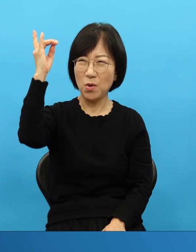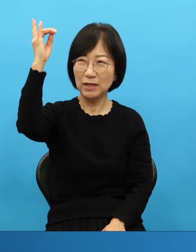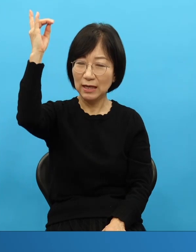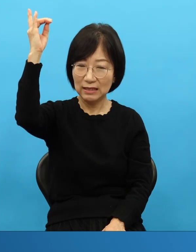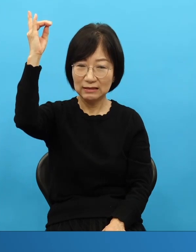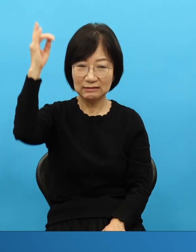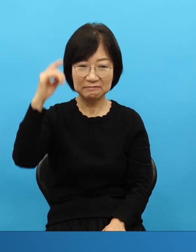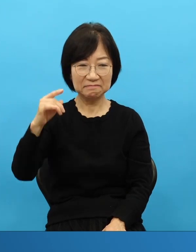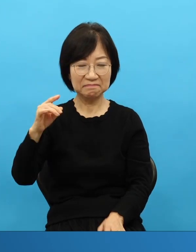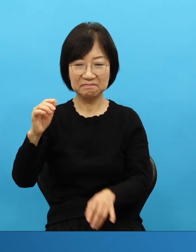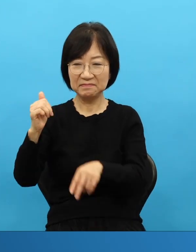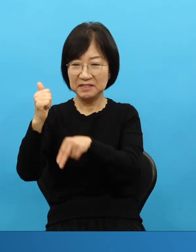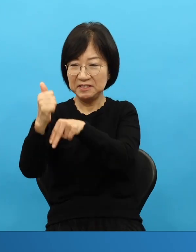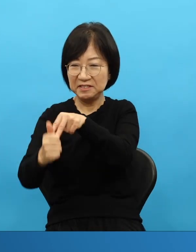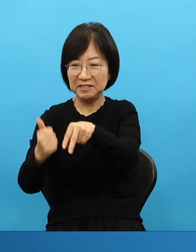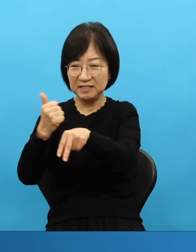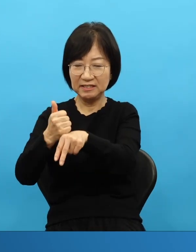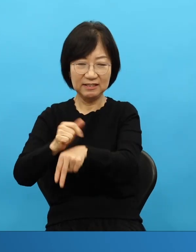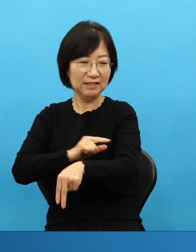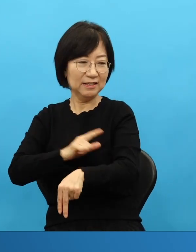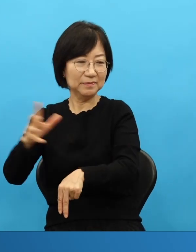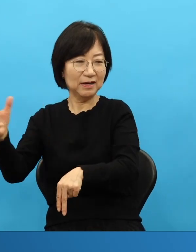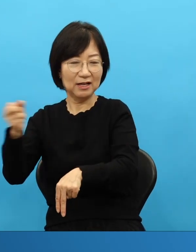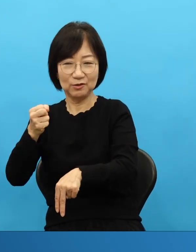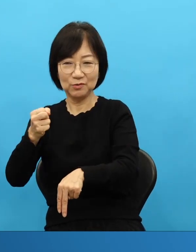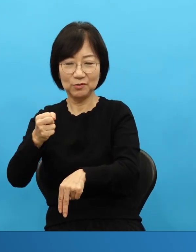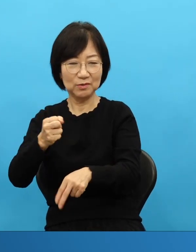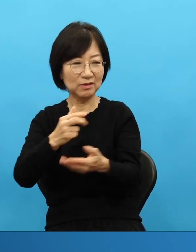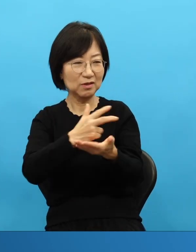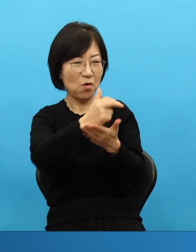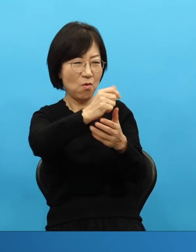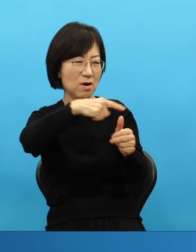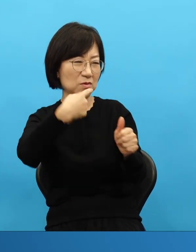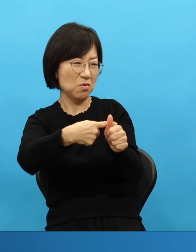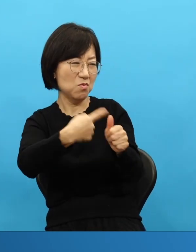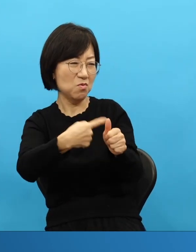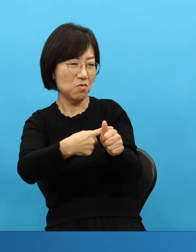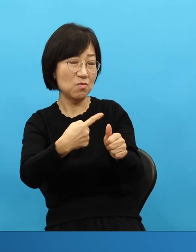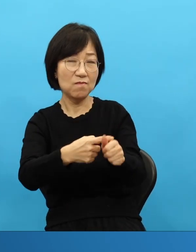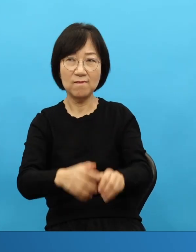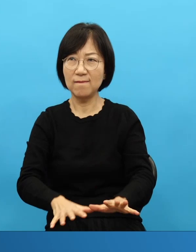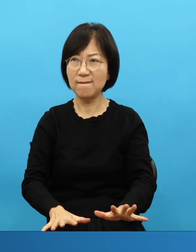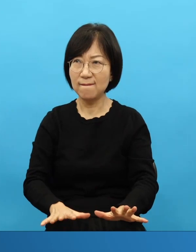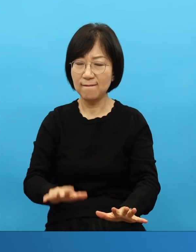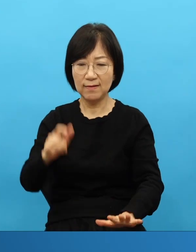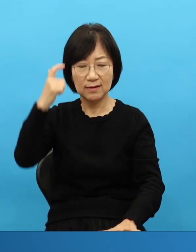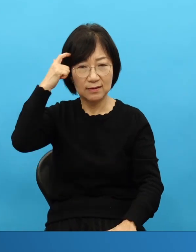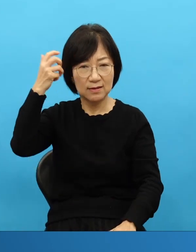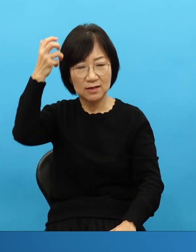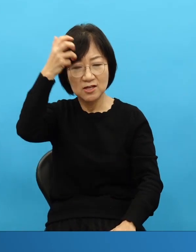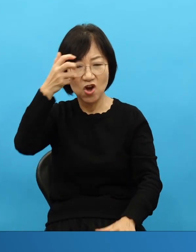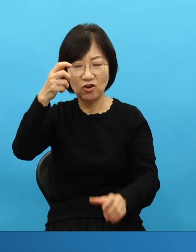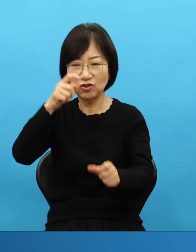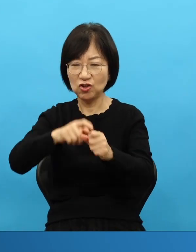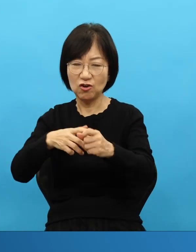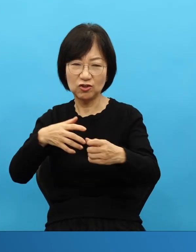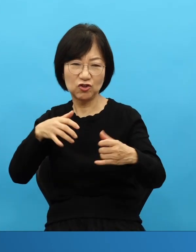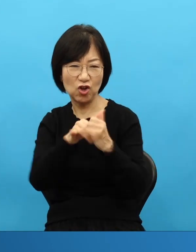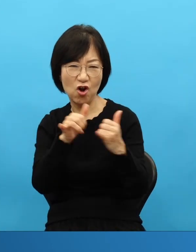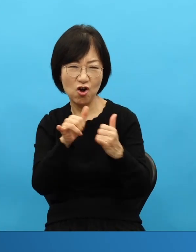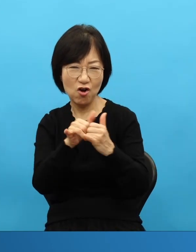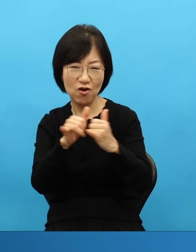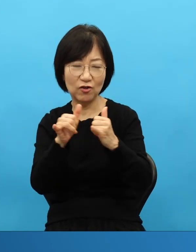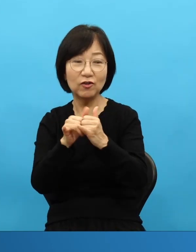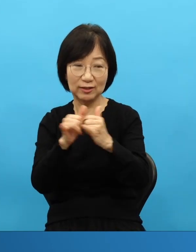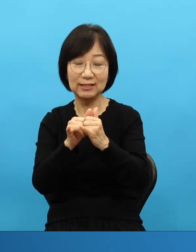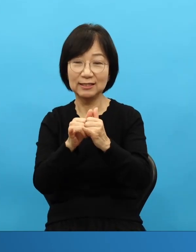him, Goliath attacked, cursed him in the name of his God. 영적 전쟁입니다. It was a spiritual battle. 지금도 사탄이 여러분을 그